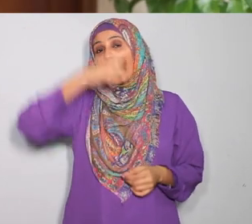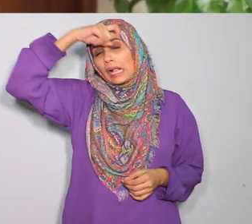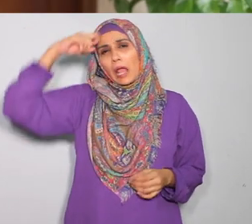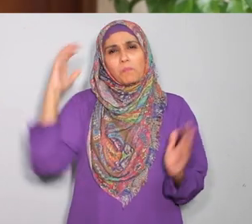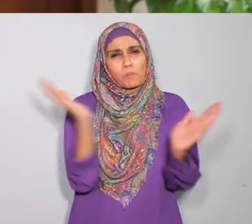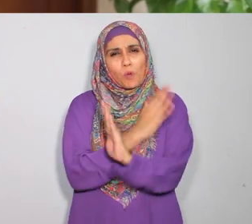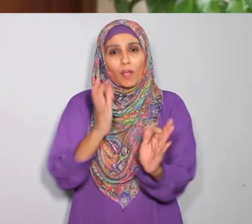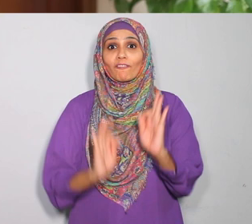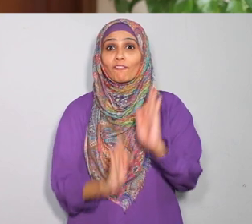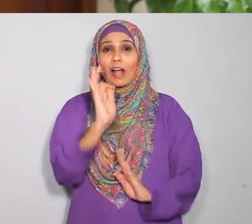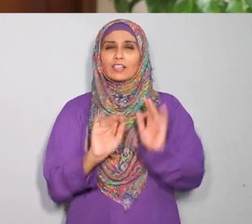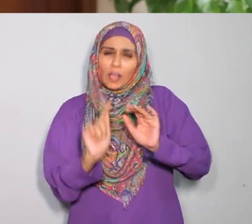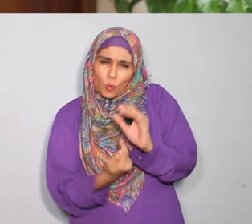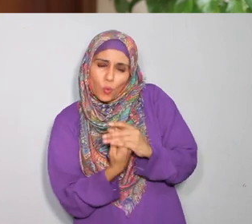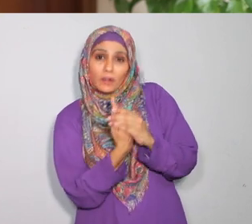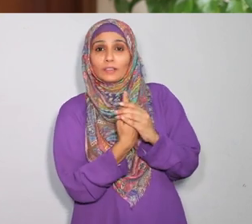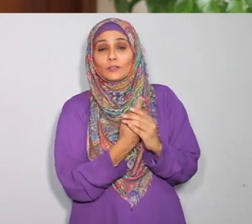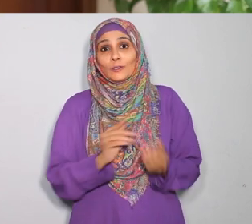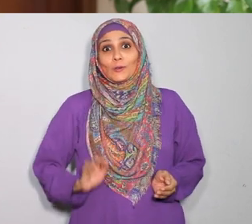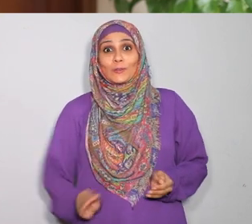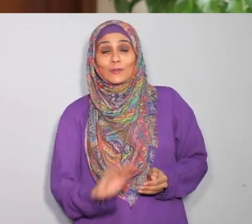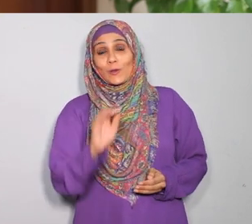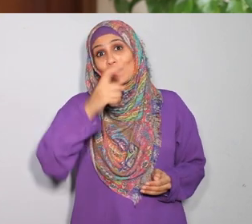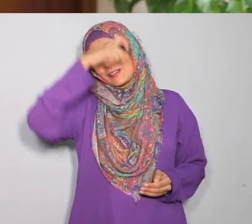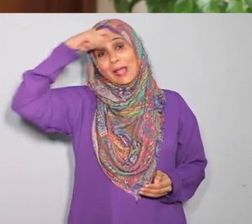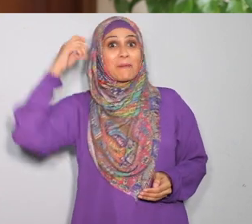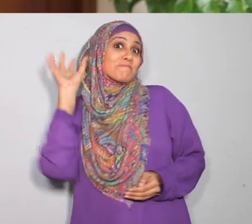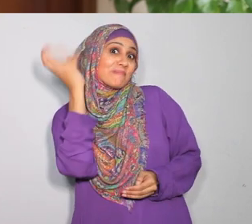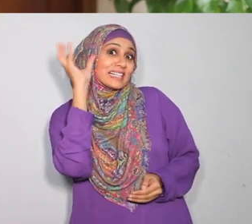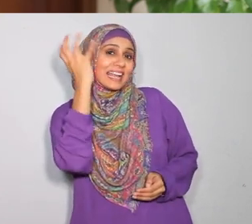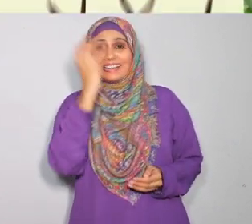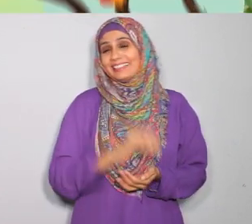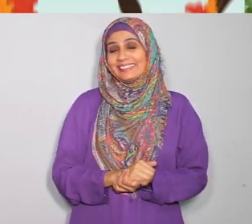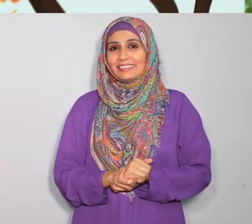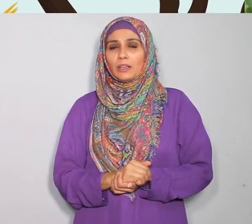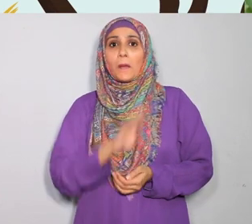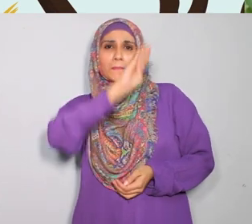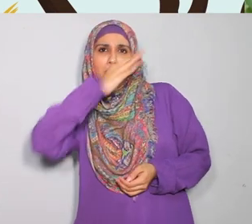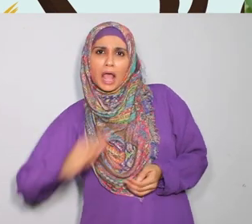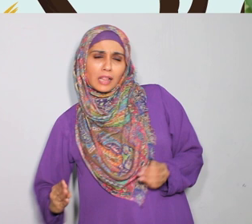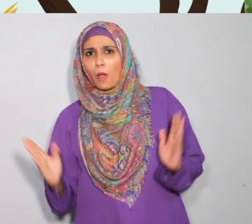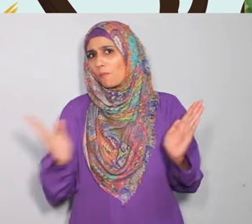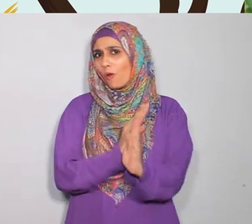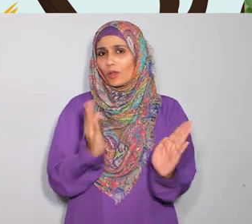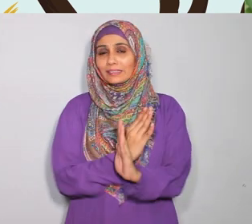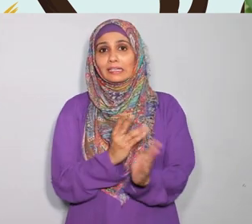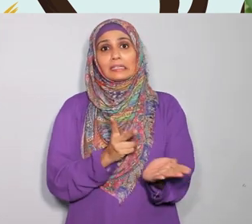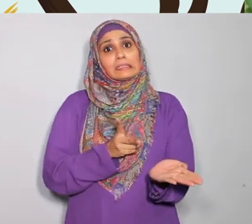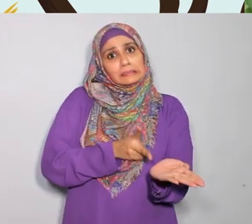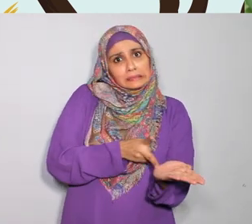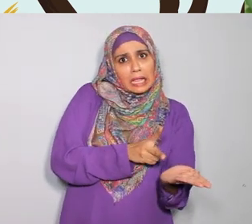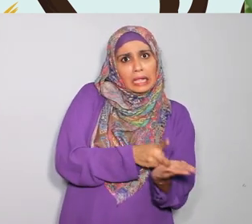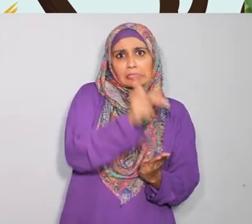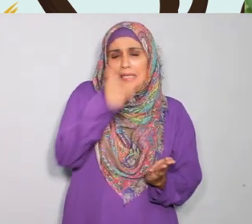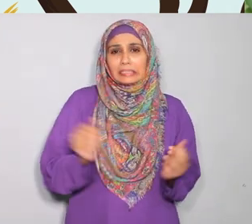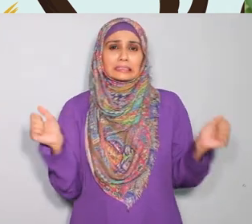फसलें सूख रही थी चूहे कि गर्मी के महीने में किसान सर्दियों की तैयारी